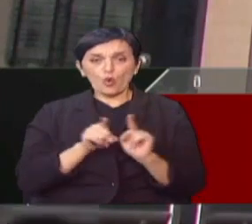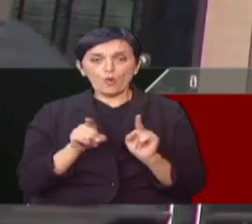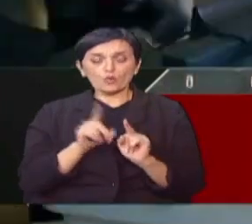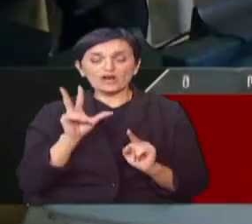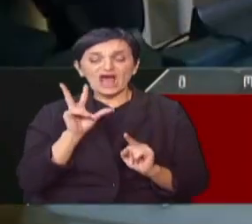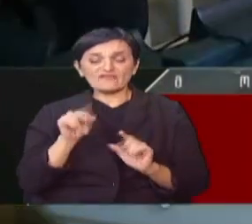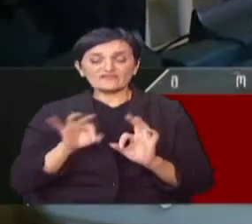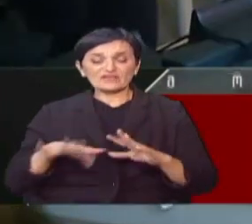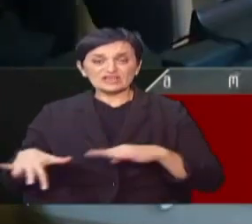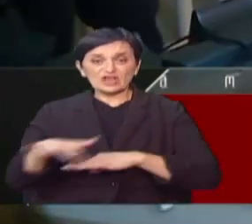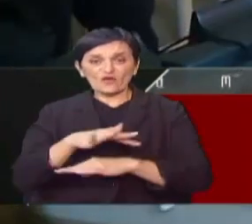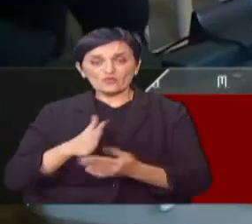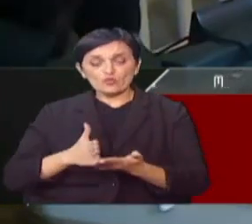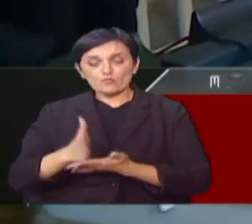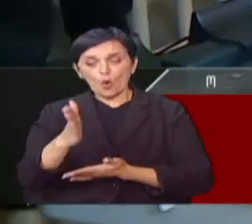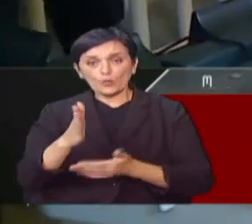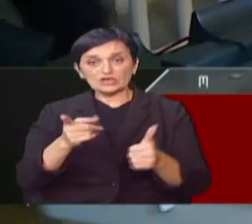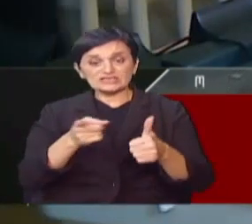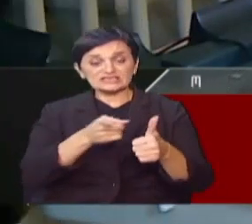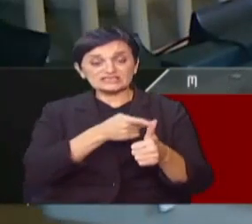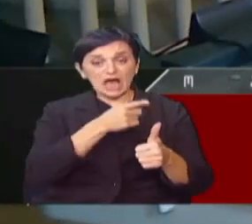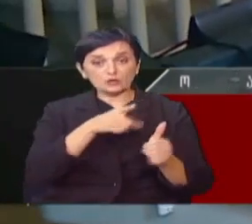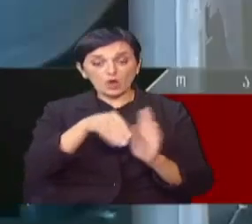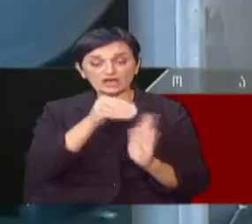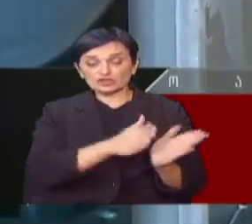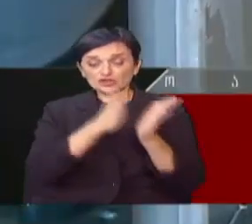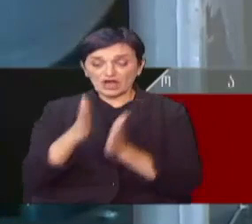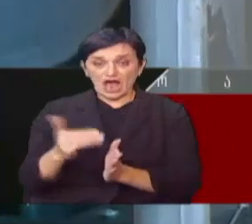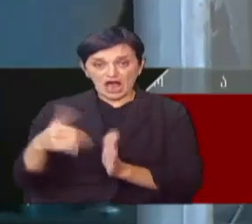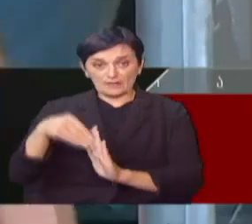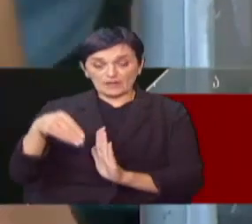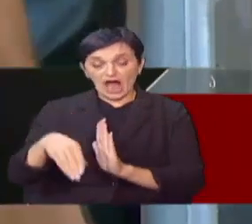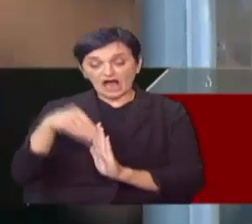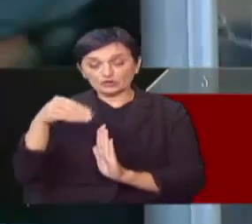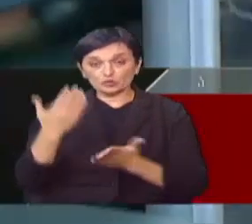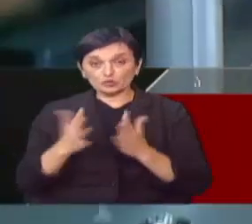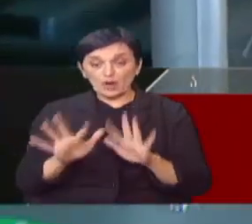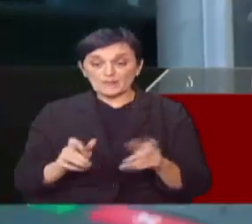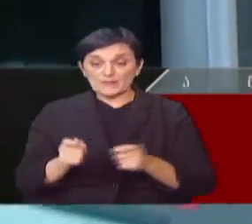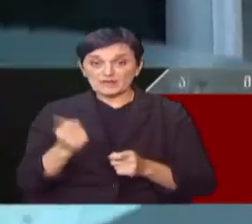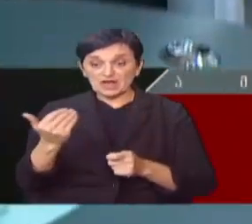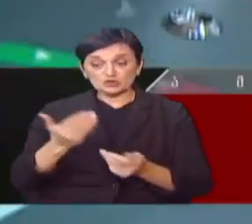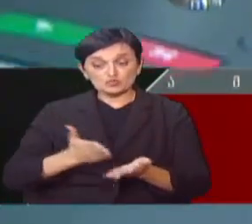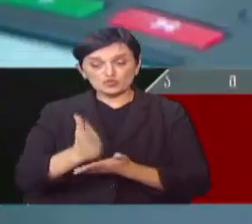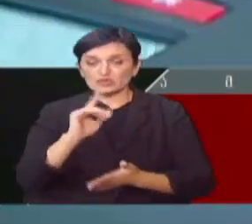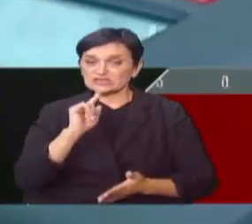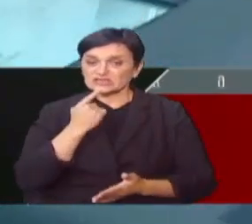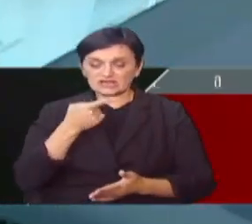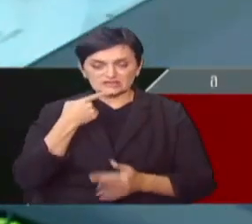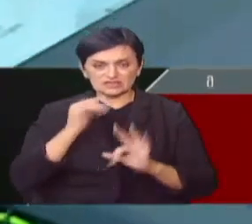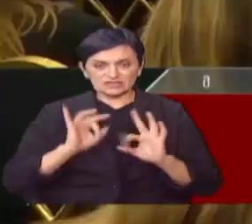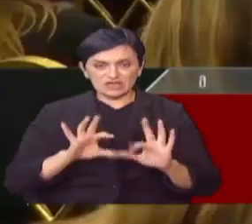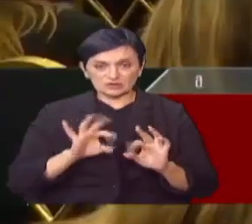ნარატივის ვექტორმა ფოკუსი სტატუსიდან არჩევნებზე გადაიტანა. ახლა ეს არჩევნებია თუ არა პრეზიდენტის ფოკუსშიც ძნელი სათქმელია,